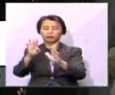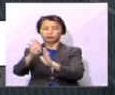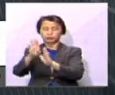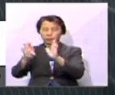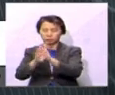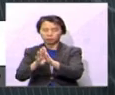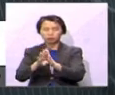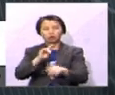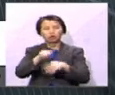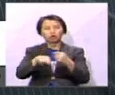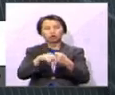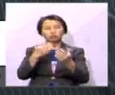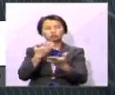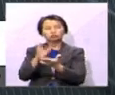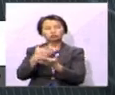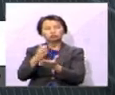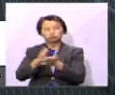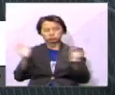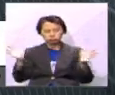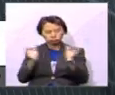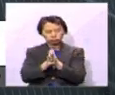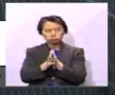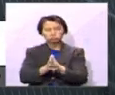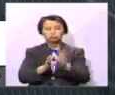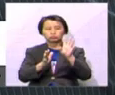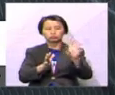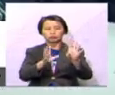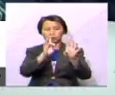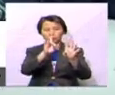RM3.98 bilion, menjadikan agihan dividen keseluruhan